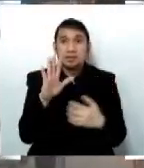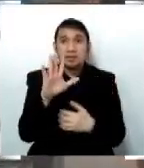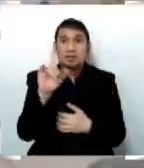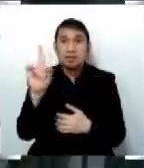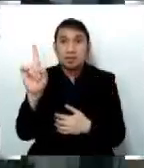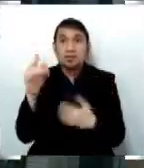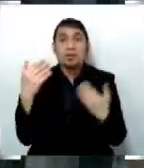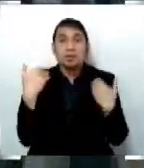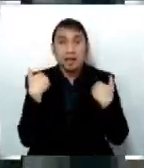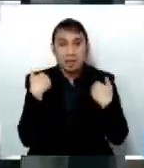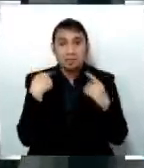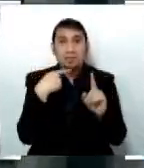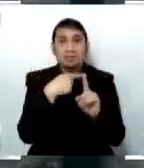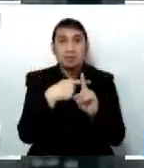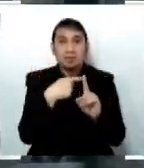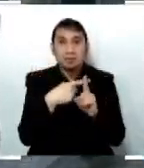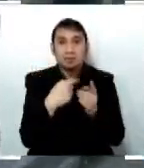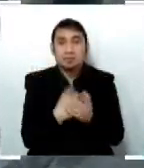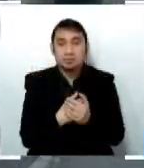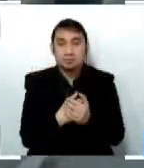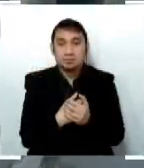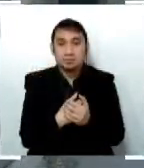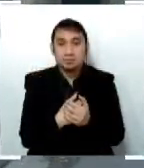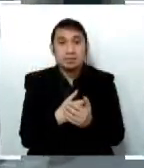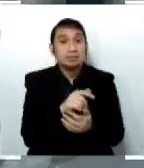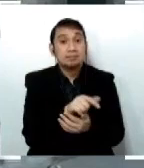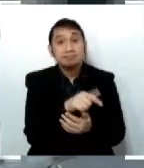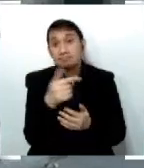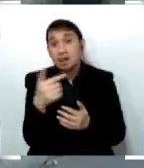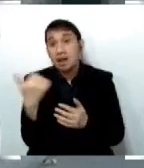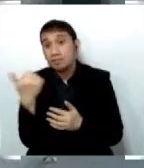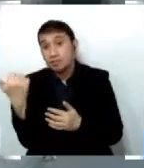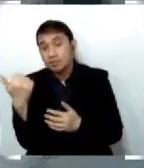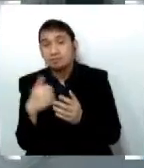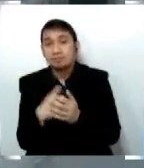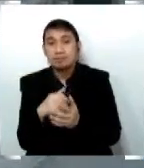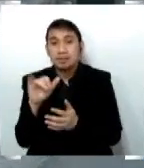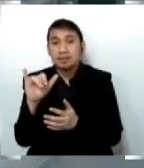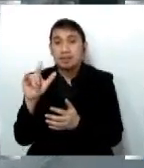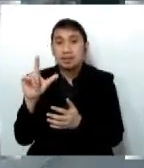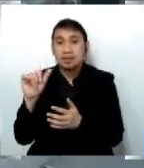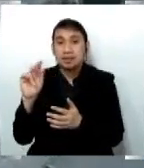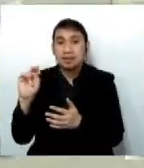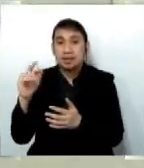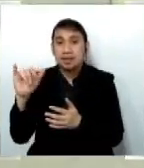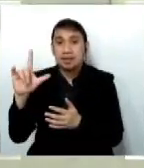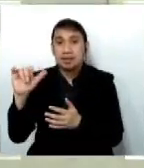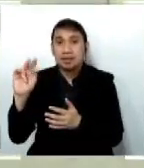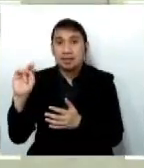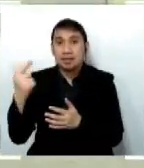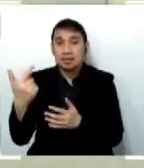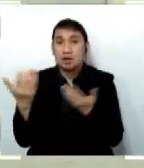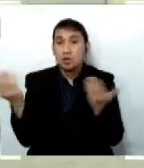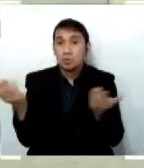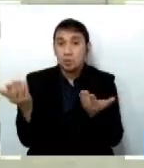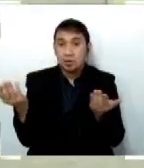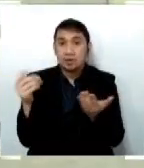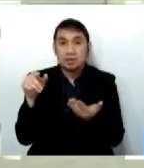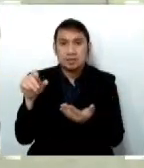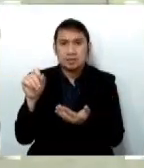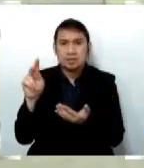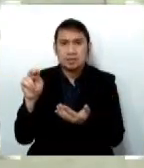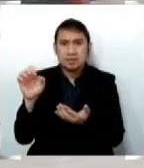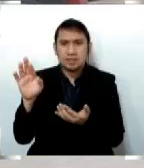COVID. Naka-lockdown din ang ilang-ilang street sa Matatlo Subdivision sa Barangay San Isidro. Mahigit